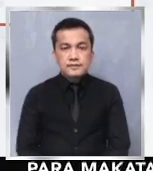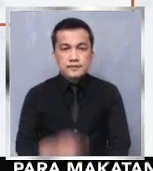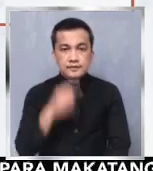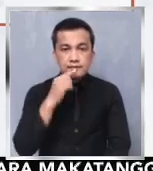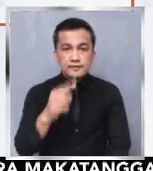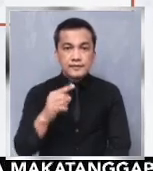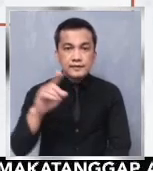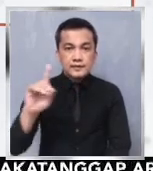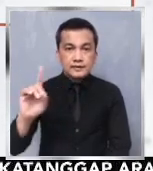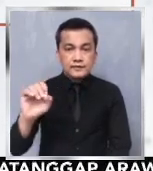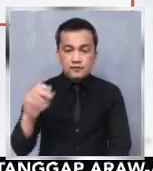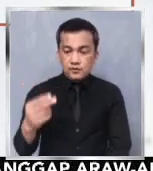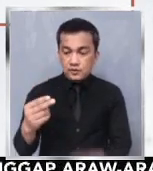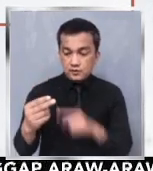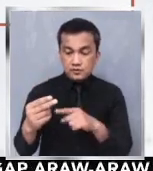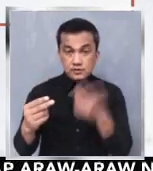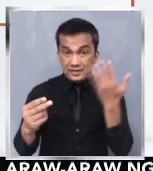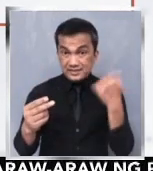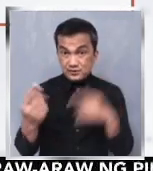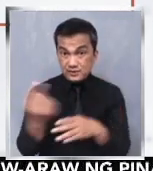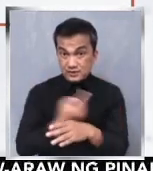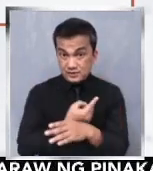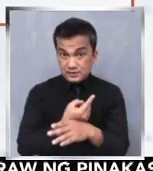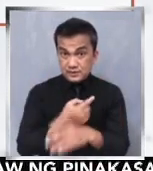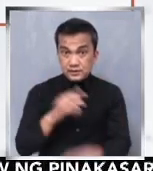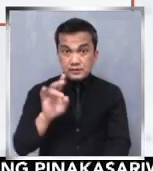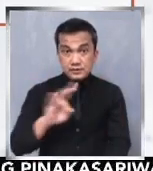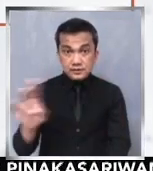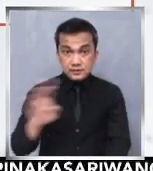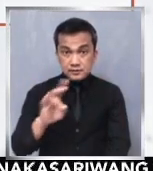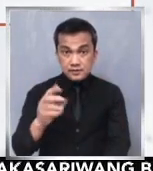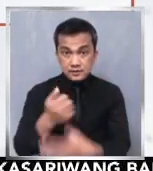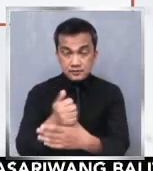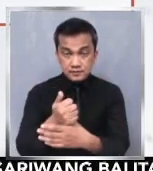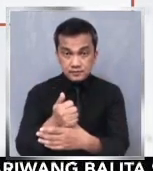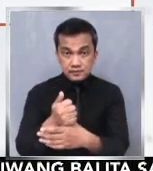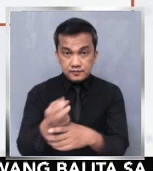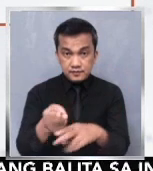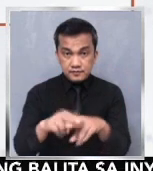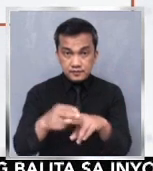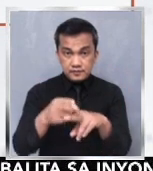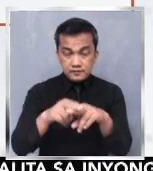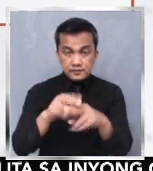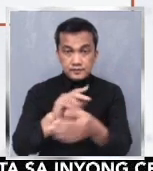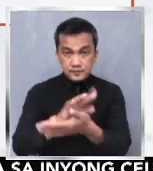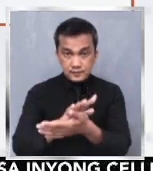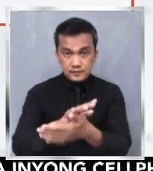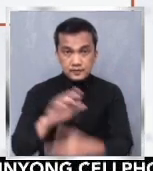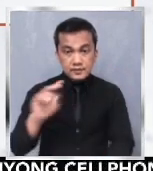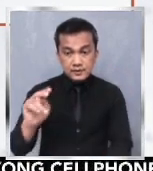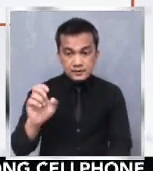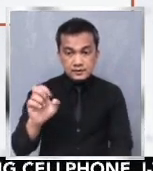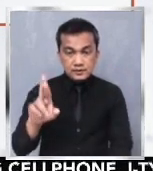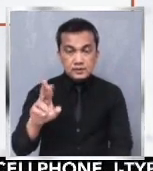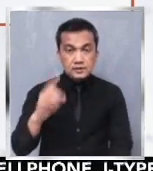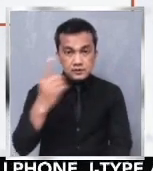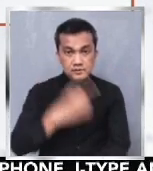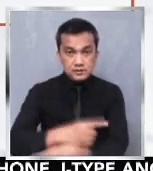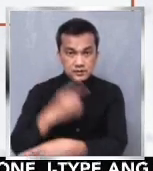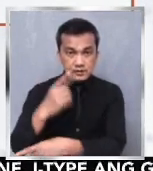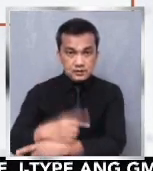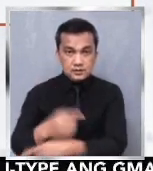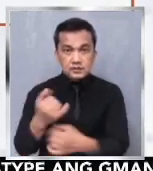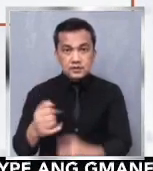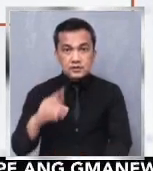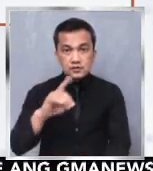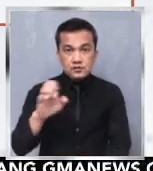noong isang linggo, 77 ang average na nadadagdag na COVID cases sa Metro Manila kada araw, ngayon nasa 115 cases